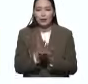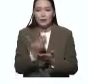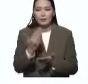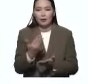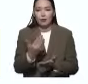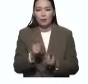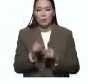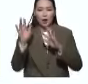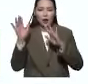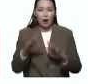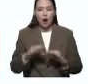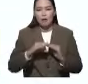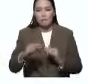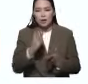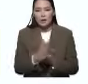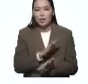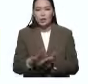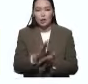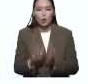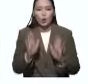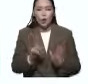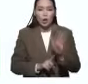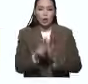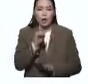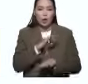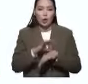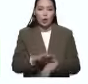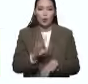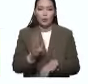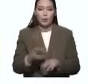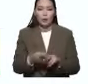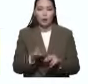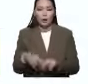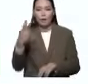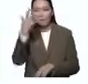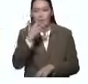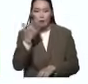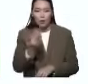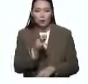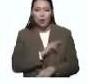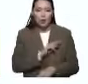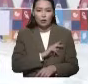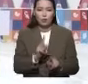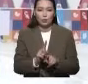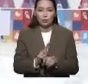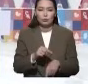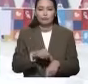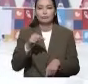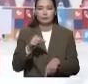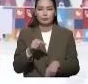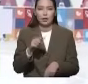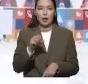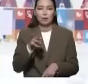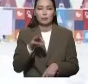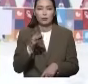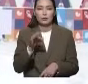басып қапты, тазалау жұмыстары енді жүргізіліп жатыр. Тек мынадай фотозоналарда суретке түсіп атмосфераны сезінесің. Бұл